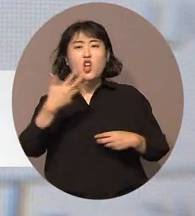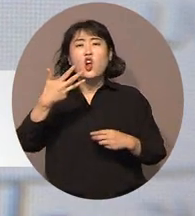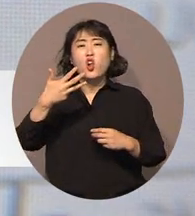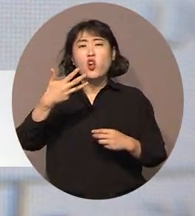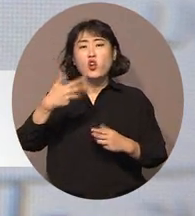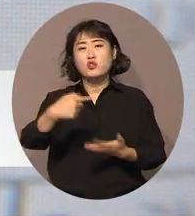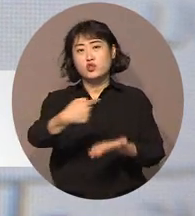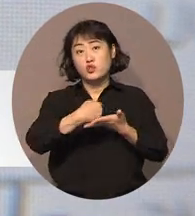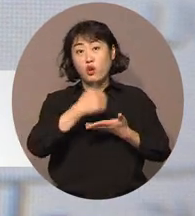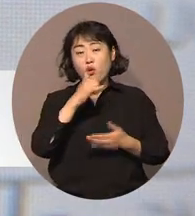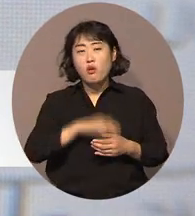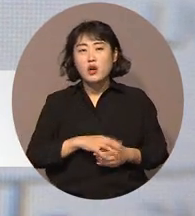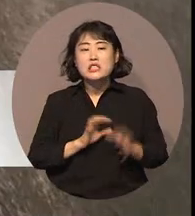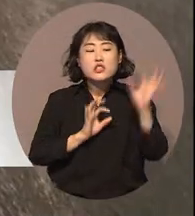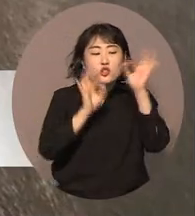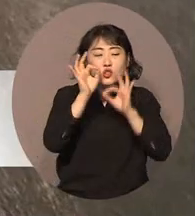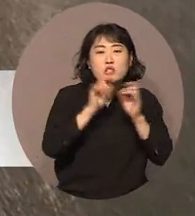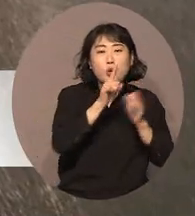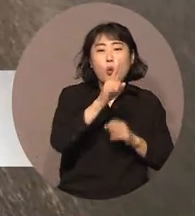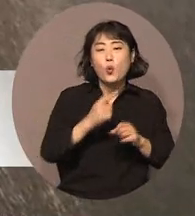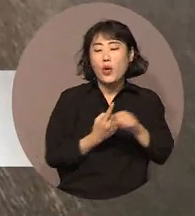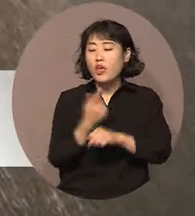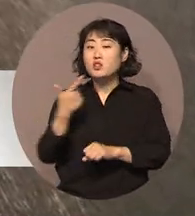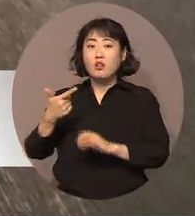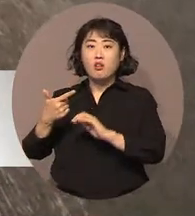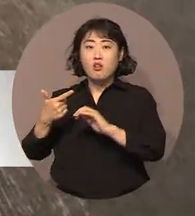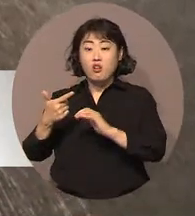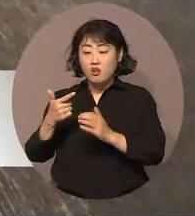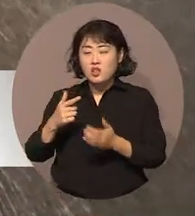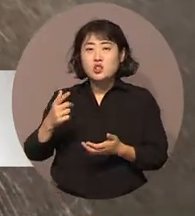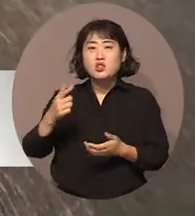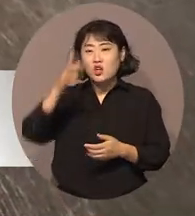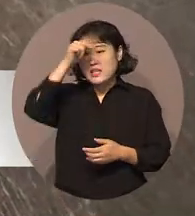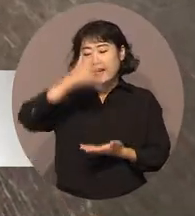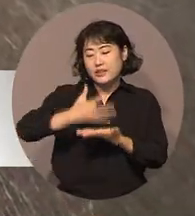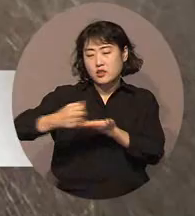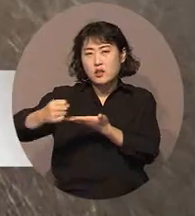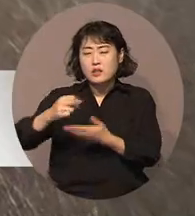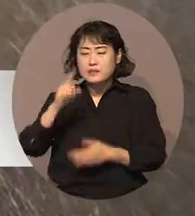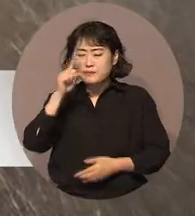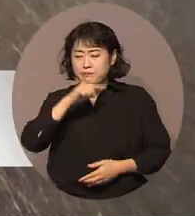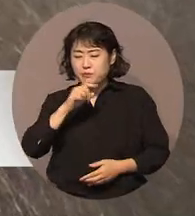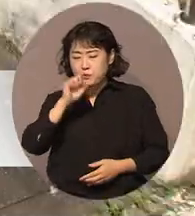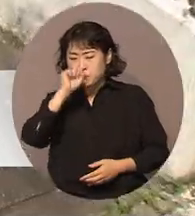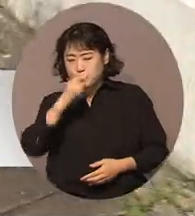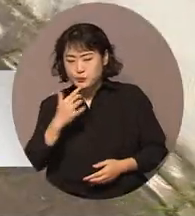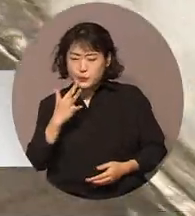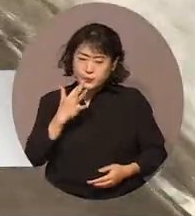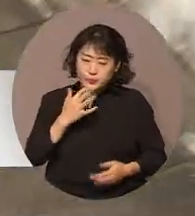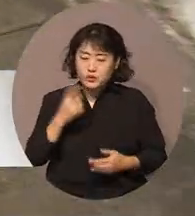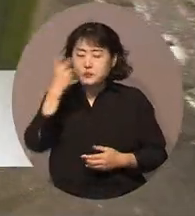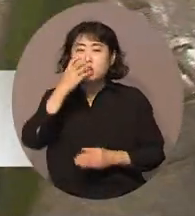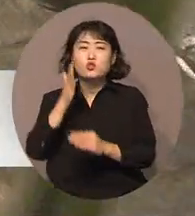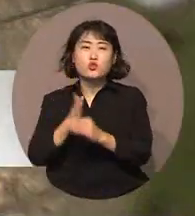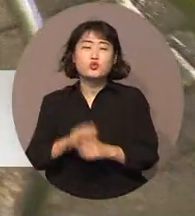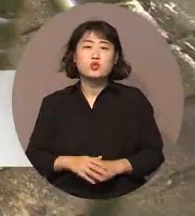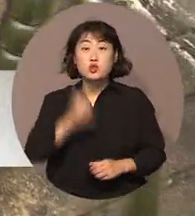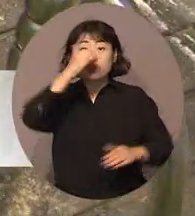접수됐는데 5인 신고를 뺀 6건은 경찰 등이 수거해 유해물질 여부를 확인하고 있습니다